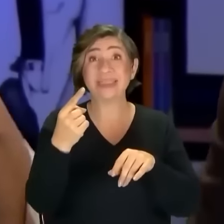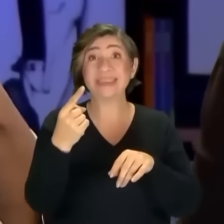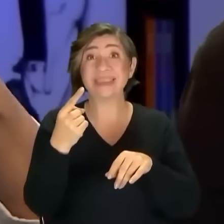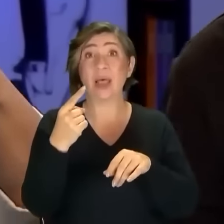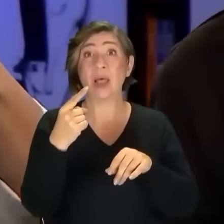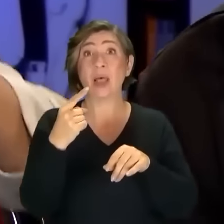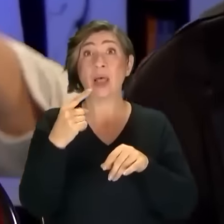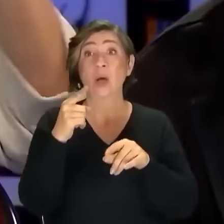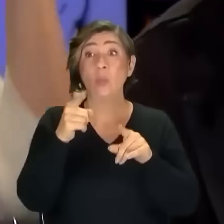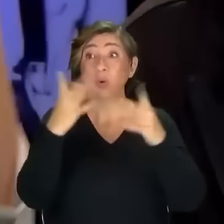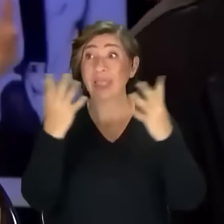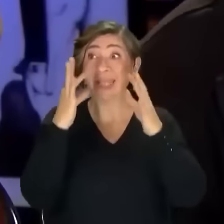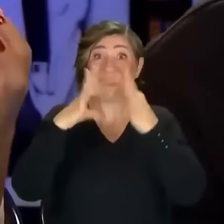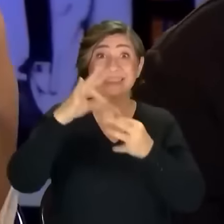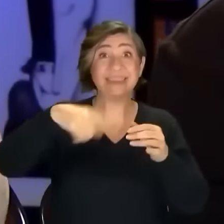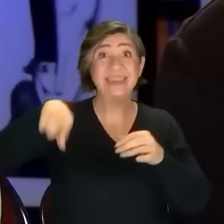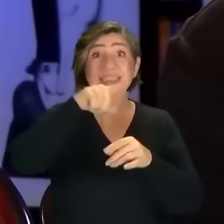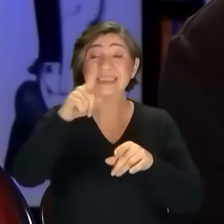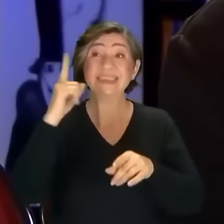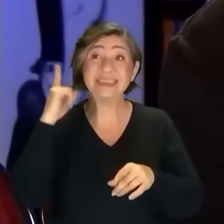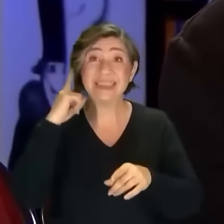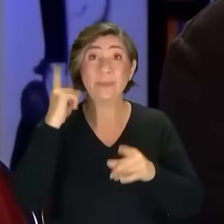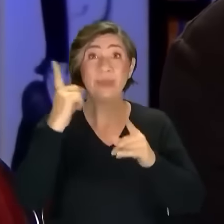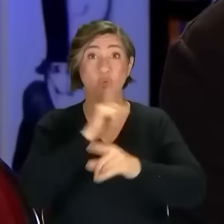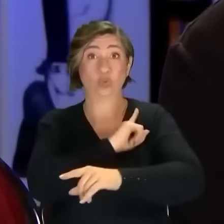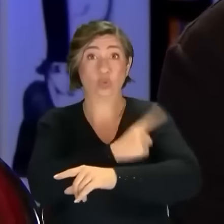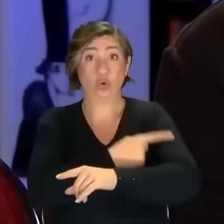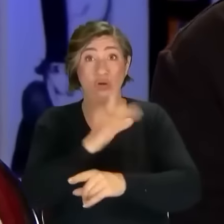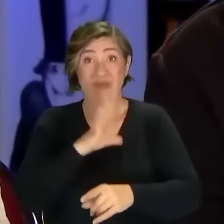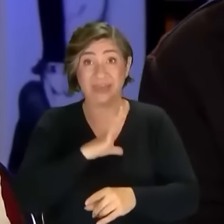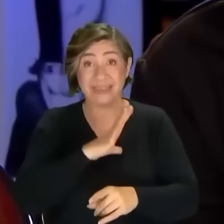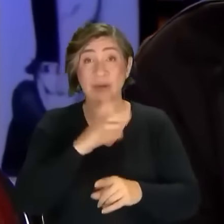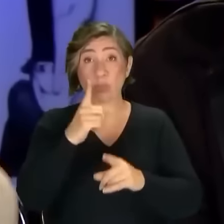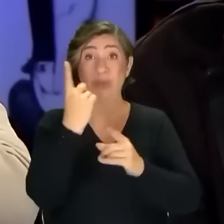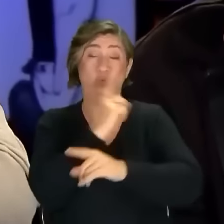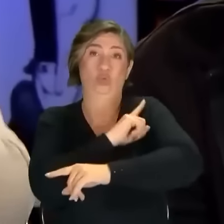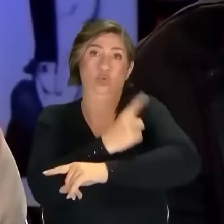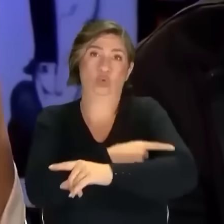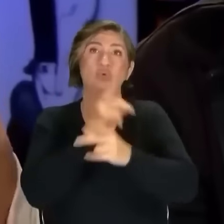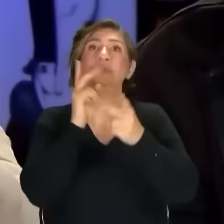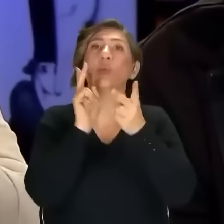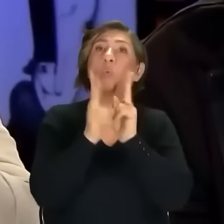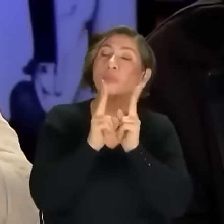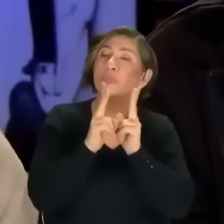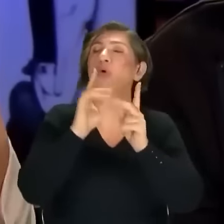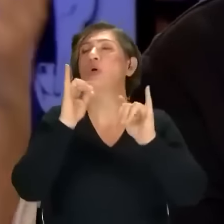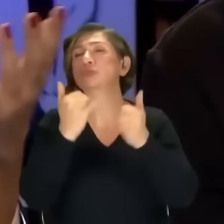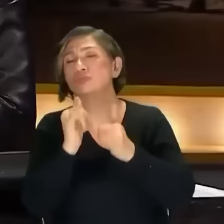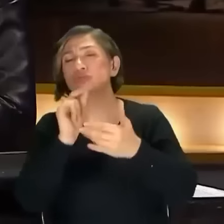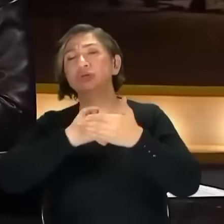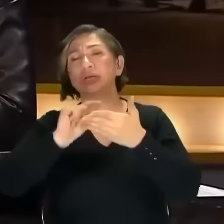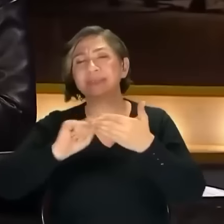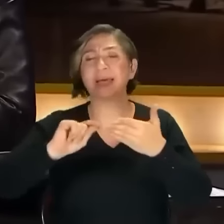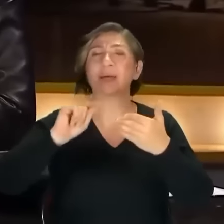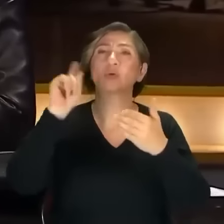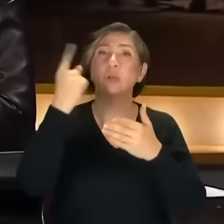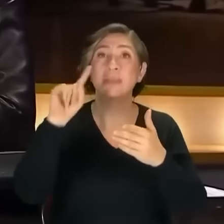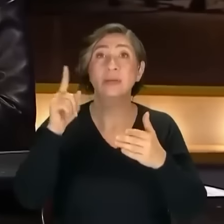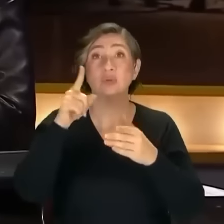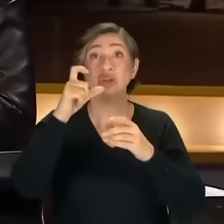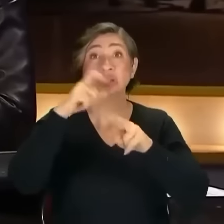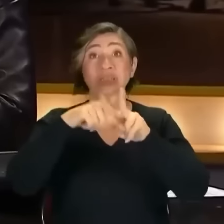eee bu kadar insanın aynı anda sizi dinleyebildiği bir güce sahipseniz Bence bu bir güç oyuncu yönetmen yazar Her kimseniz bunu